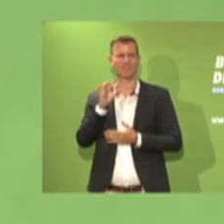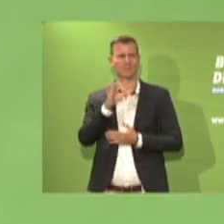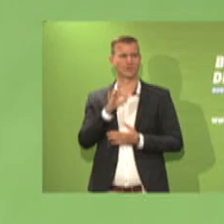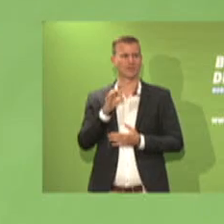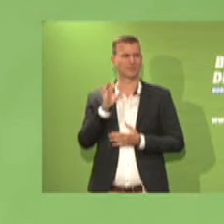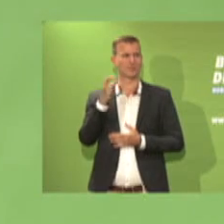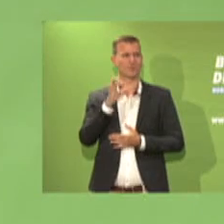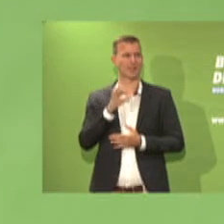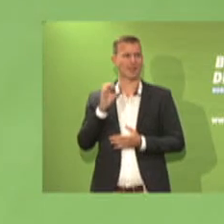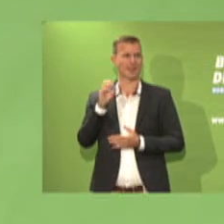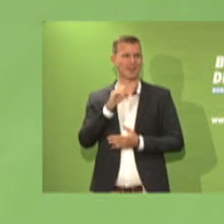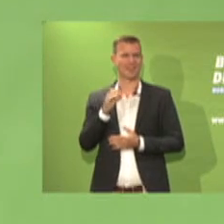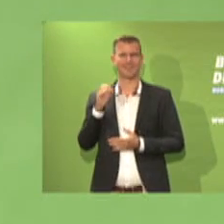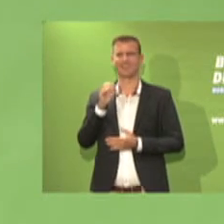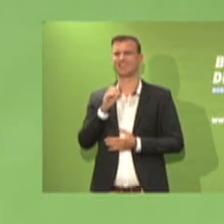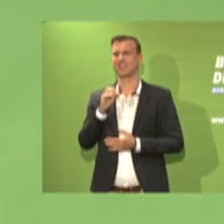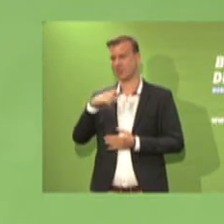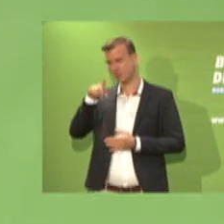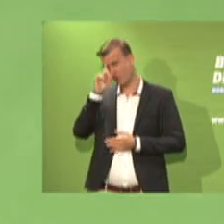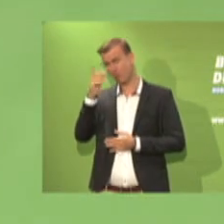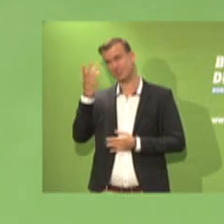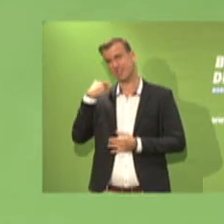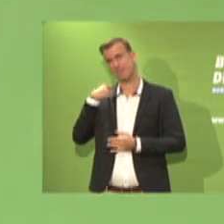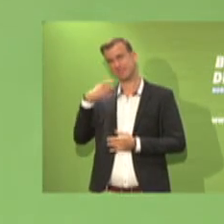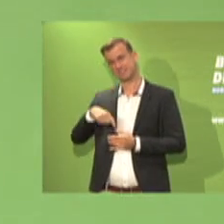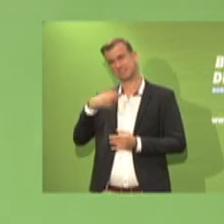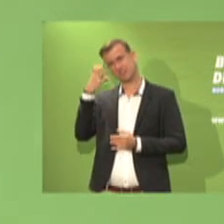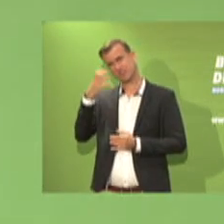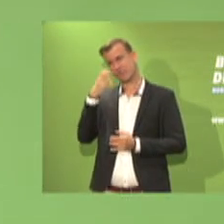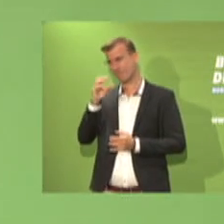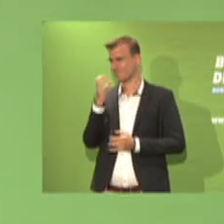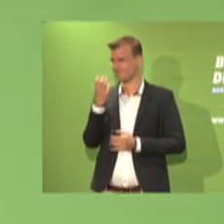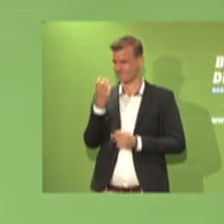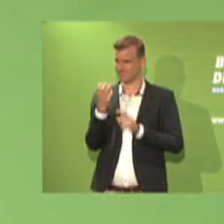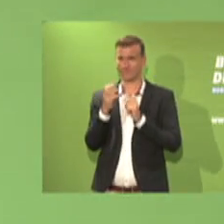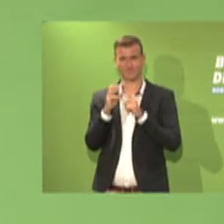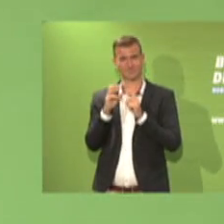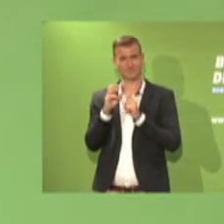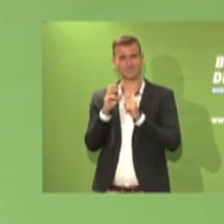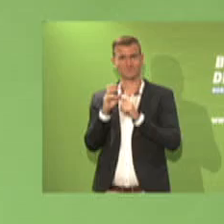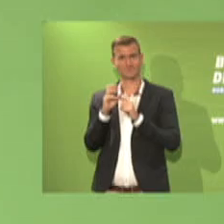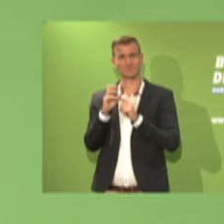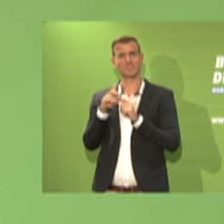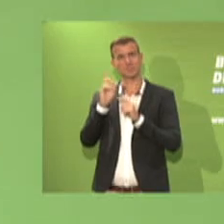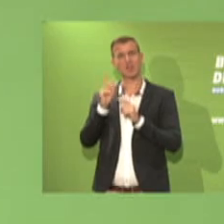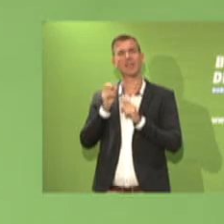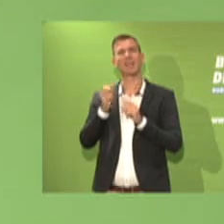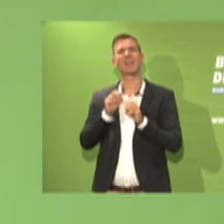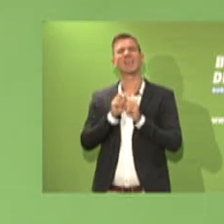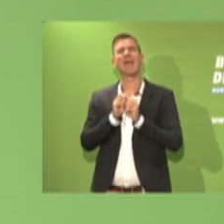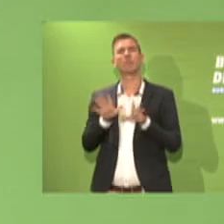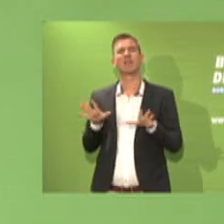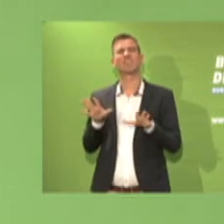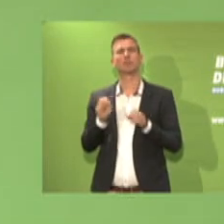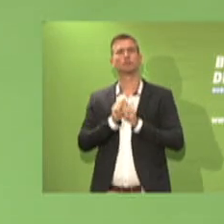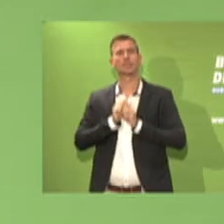vor 60 Jahren in Deutschland davon geträumt wurde, dass man damit Radioaktivität erzeugen kann,